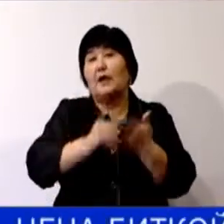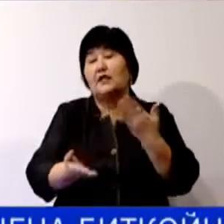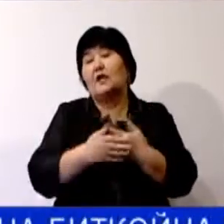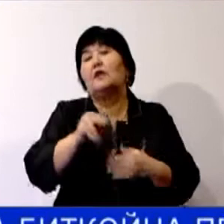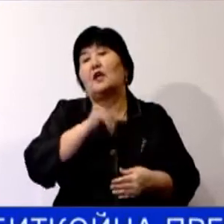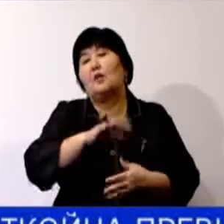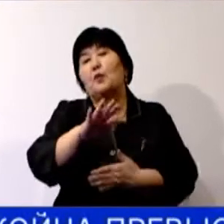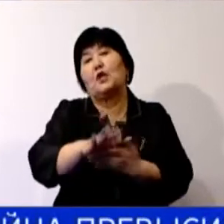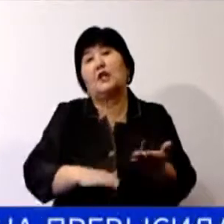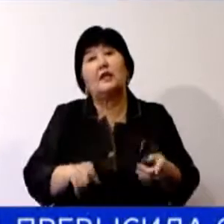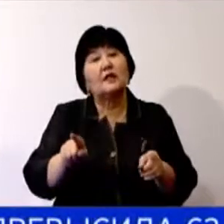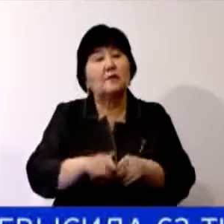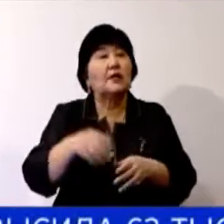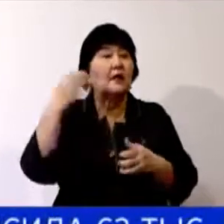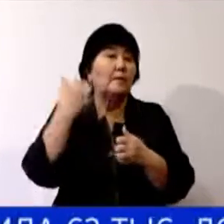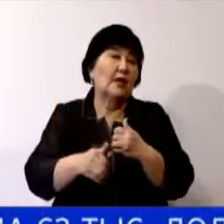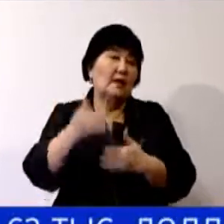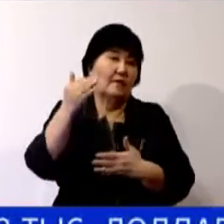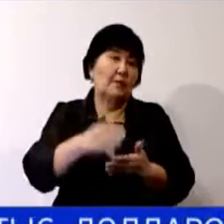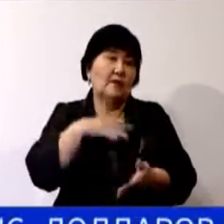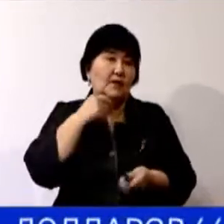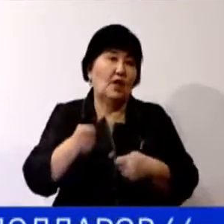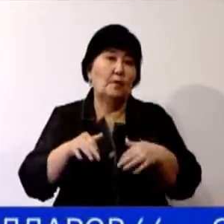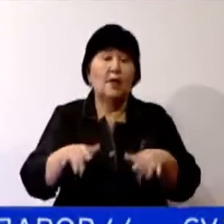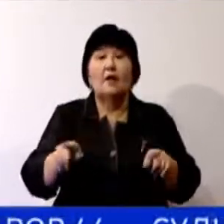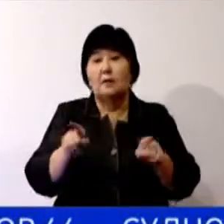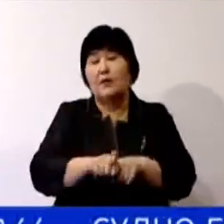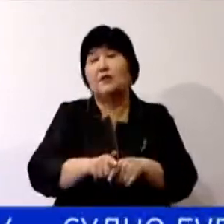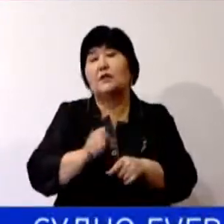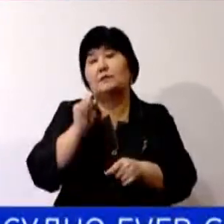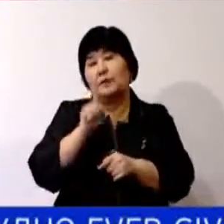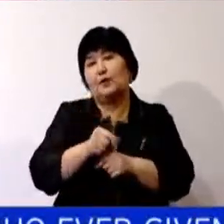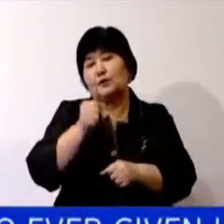и работают дальше, пренебрегая правилами предосторожности. Поручено усилить контроль.